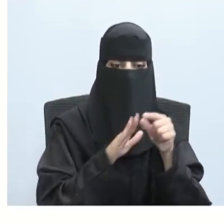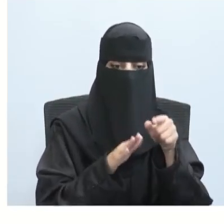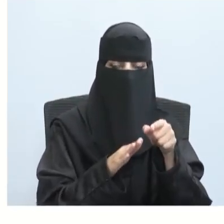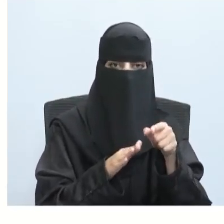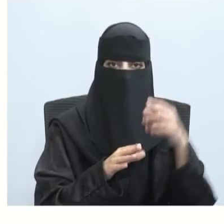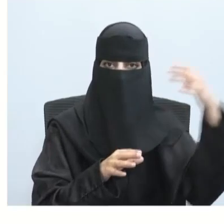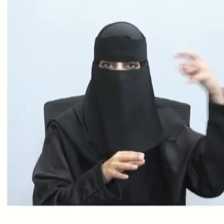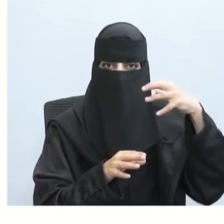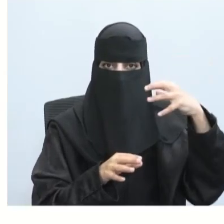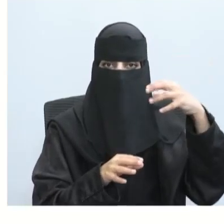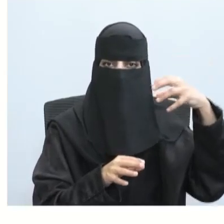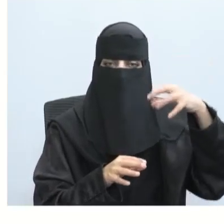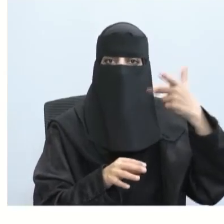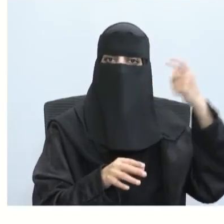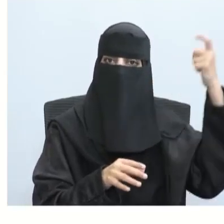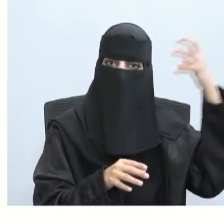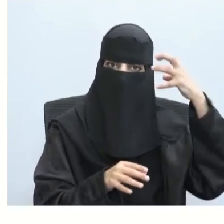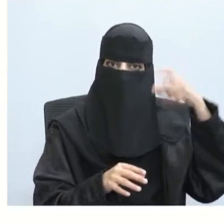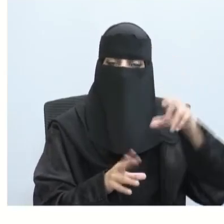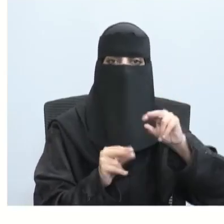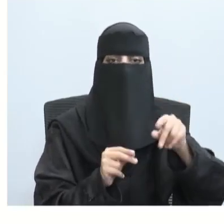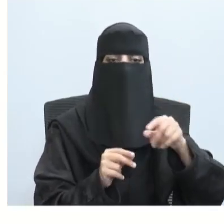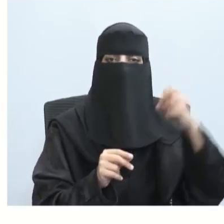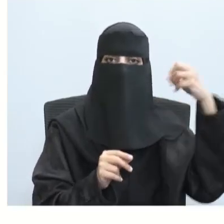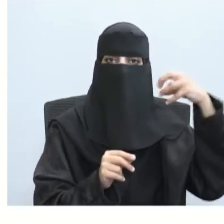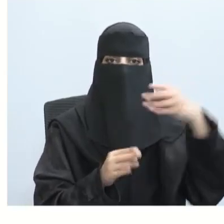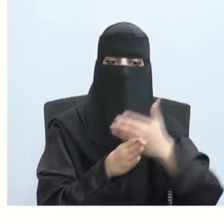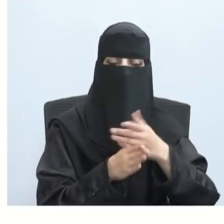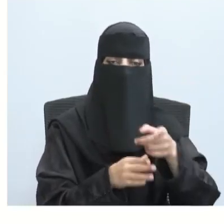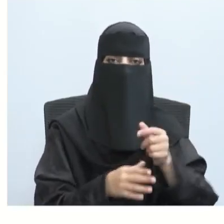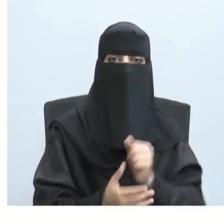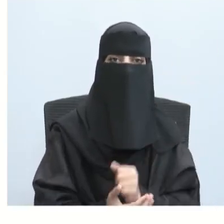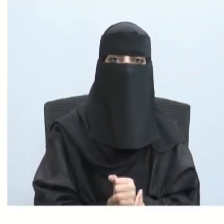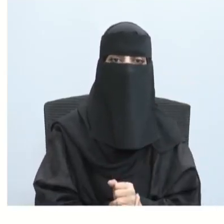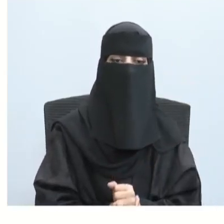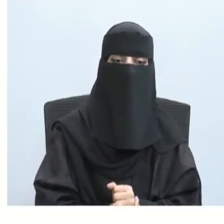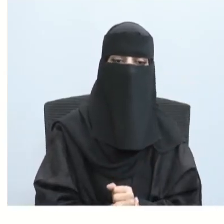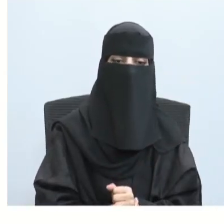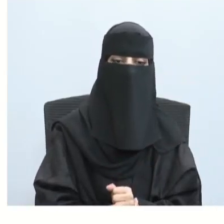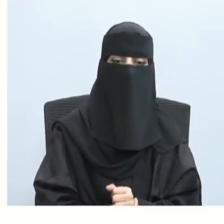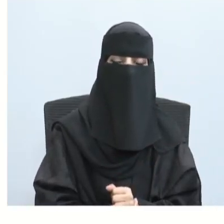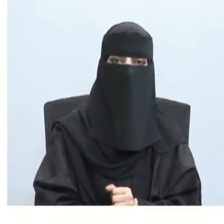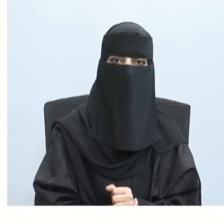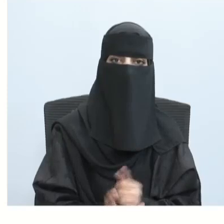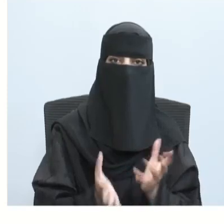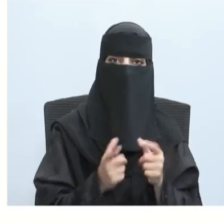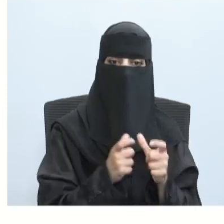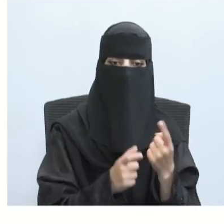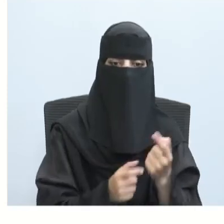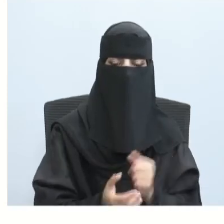اشعه الضوء او تحت المصباح اولا وهو المصباح او الطبق رقم